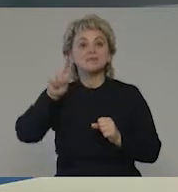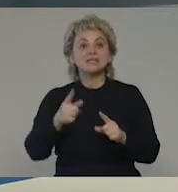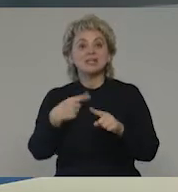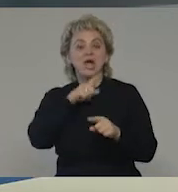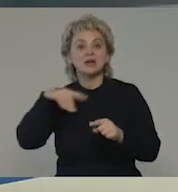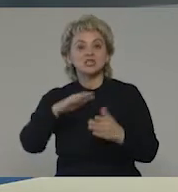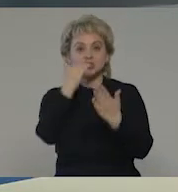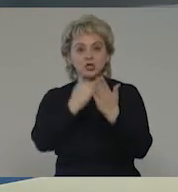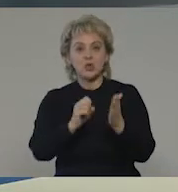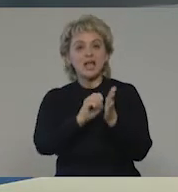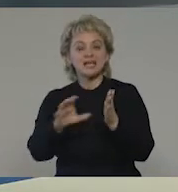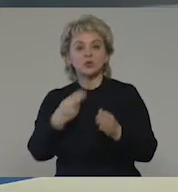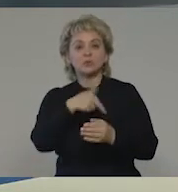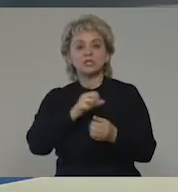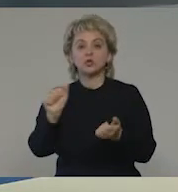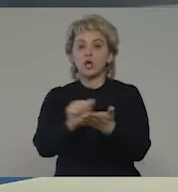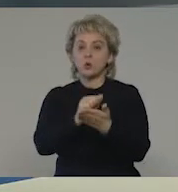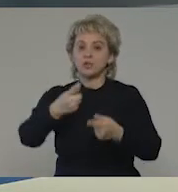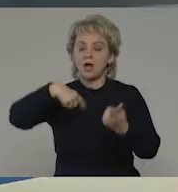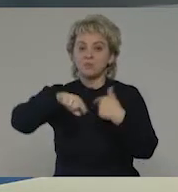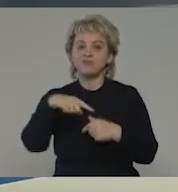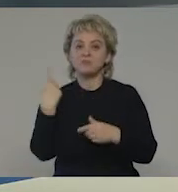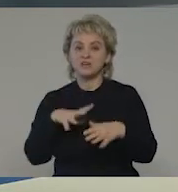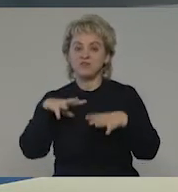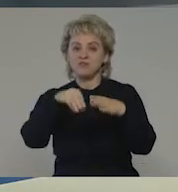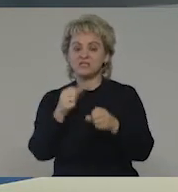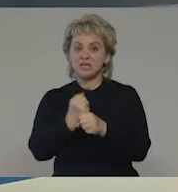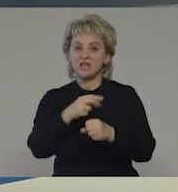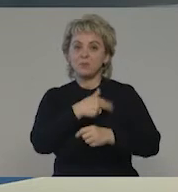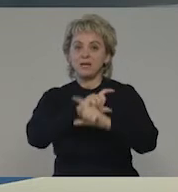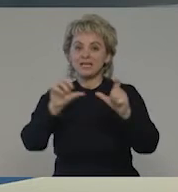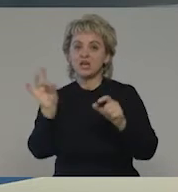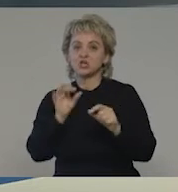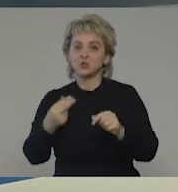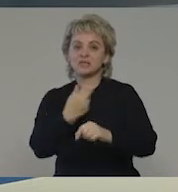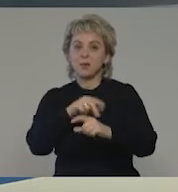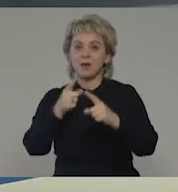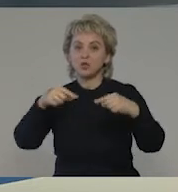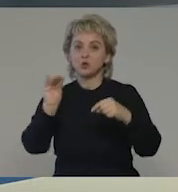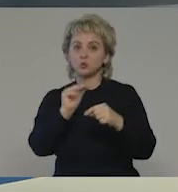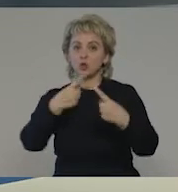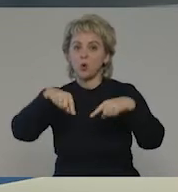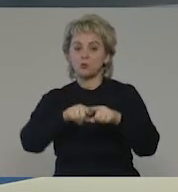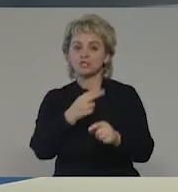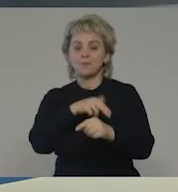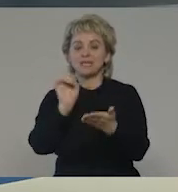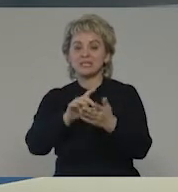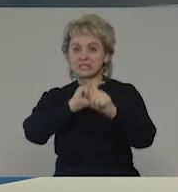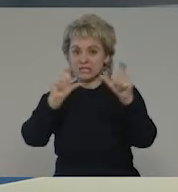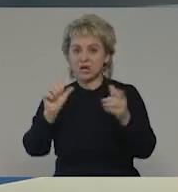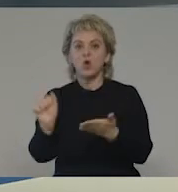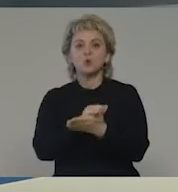Уникальную для России систему электронного медицинского документооборота впервые ввели в поликлинике Ростовской клинической больницы Южного окружного